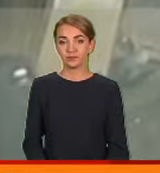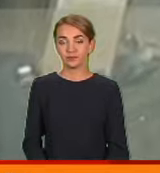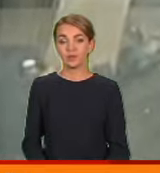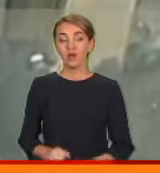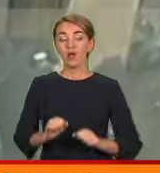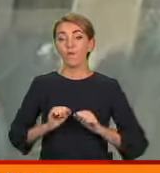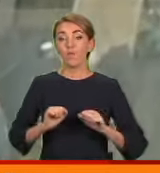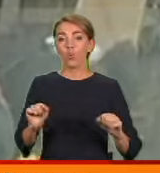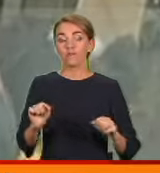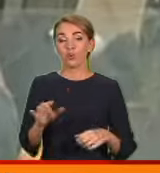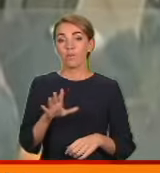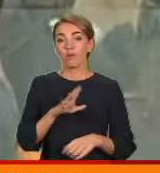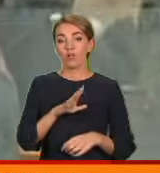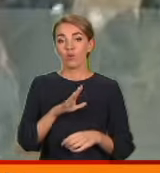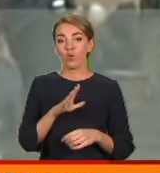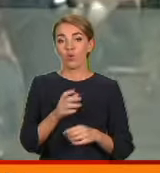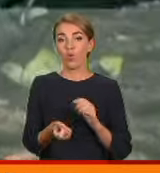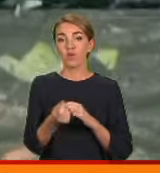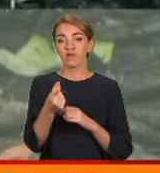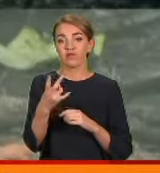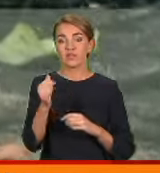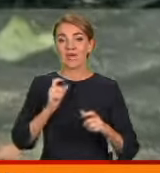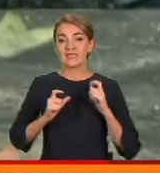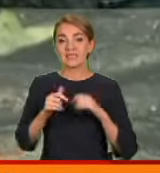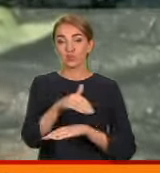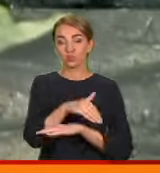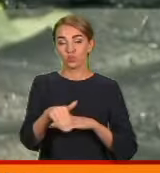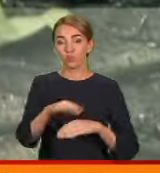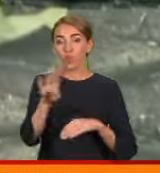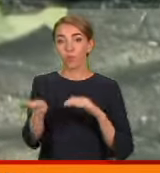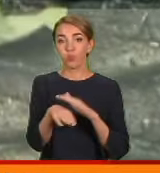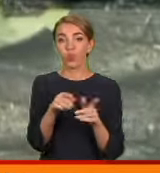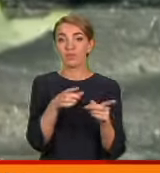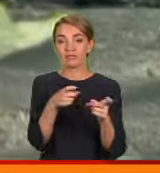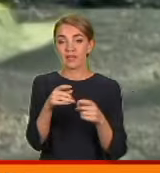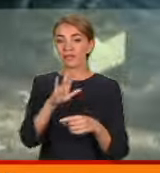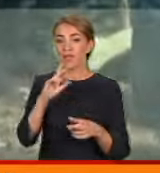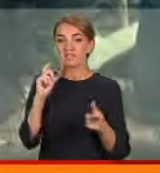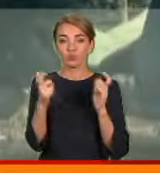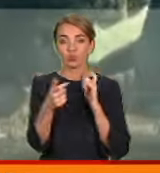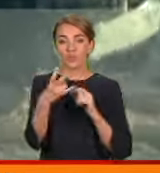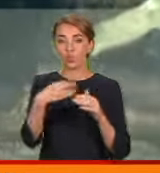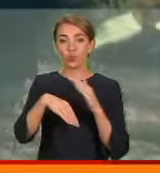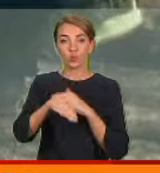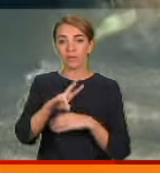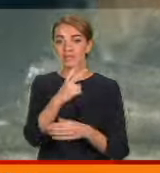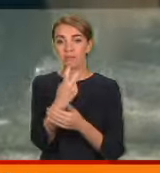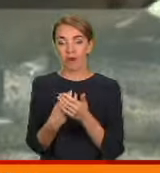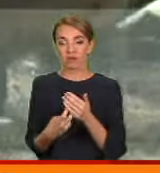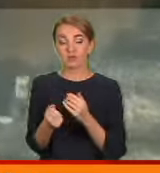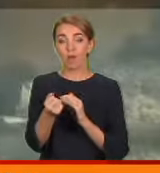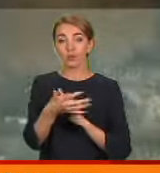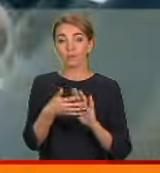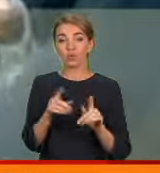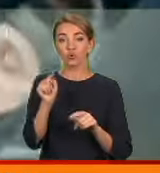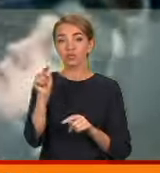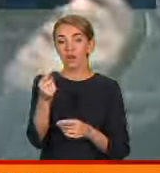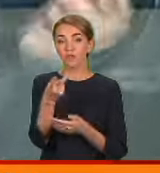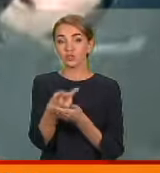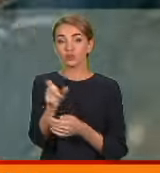Подвигом було, оказавшись на Інститутській під вистрілами, не розвернутися, не уйти, не спрятатися, а розуміє, що там